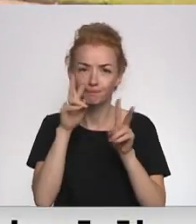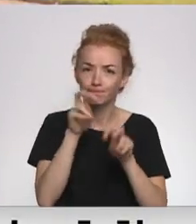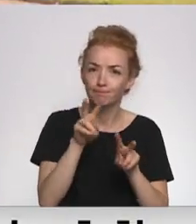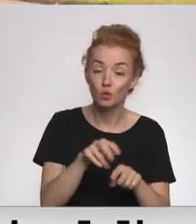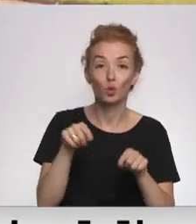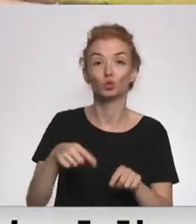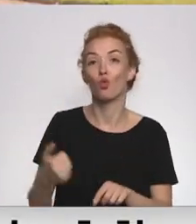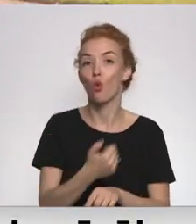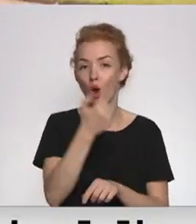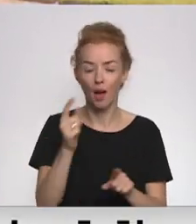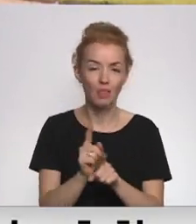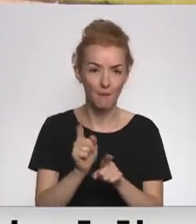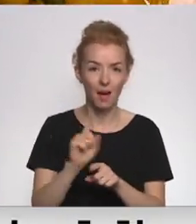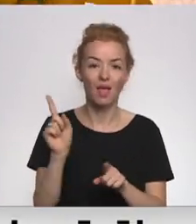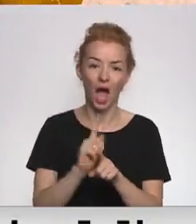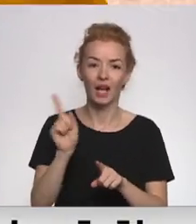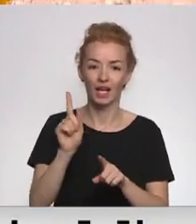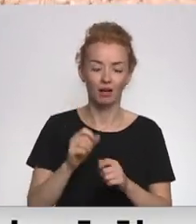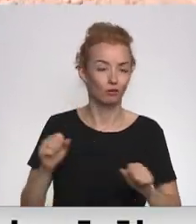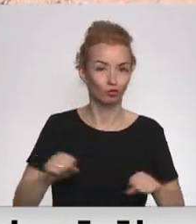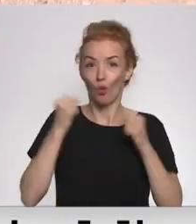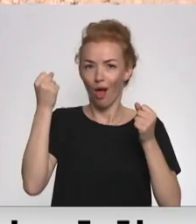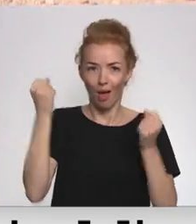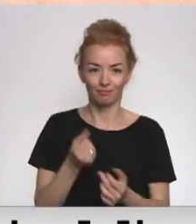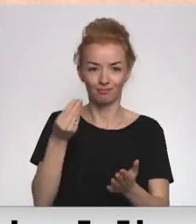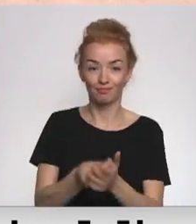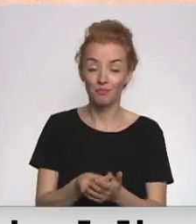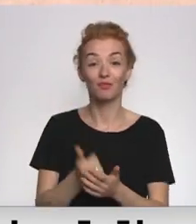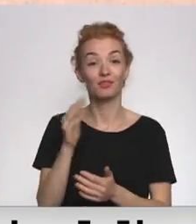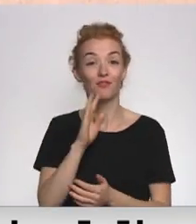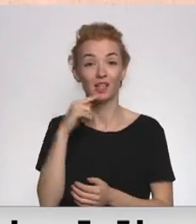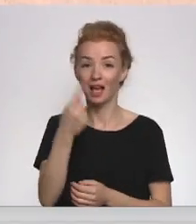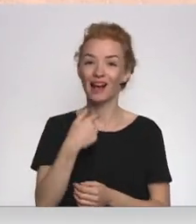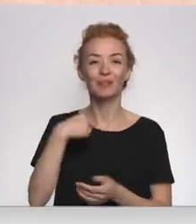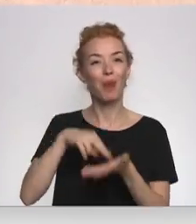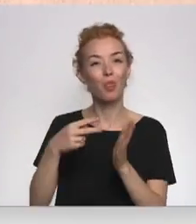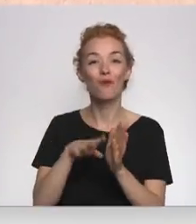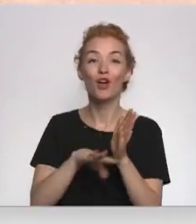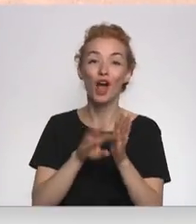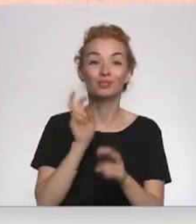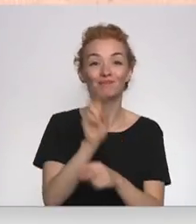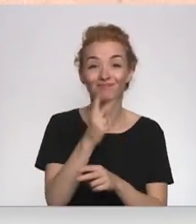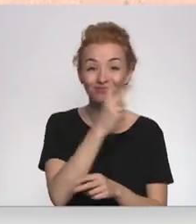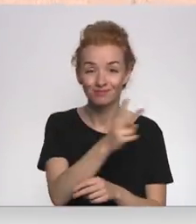arī šogad netrūkst impulsa pirkumu. Domāju, ka neko nepirkšu, bet mana...